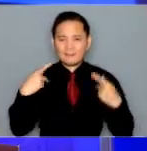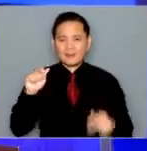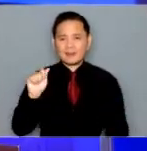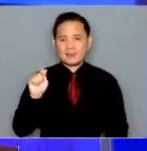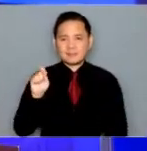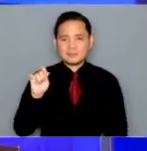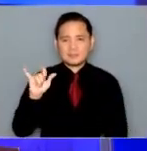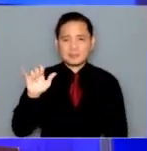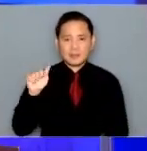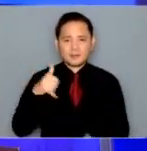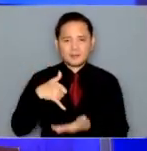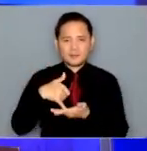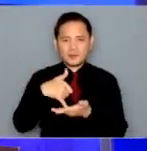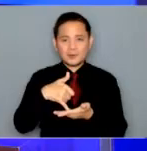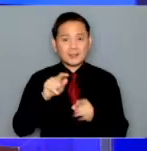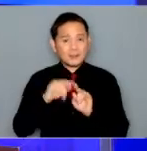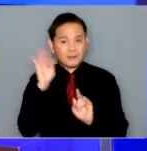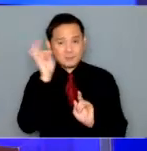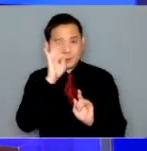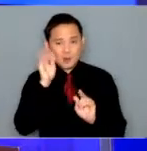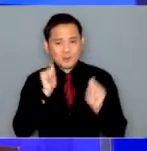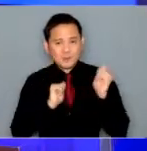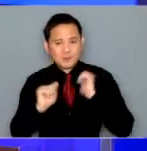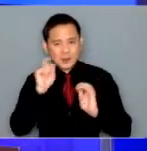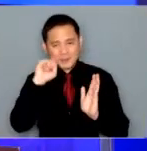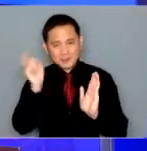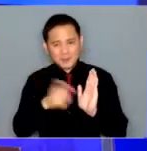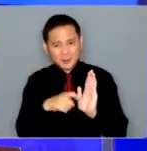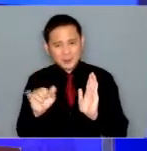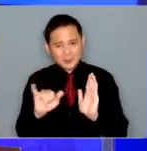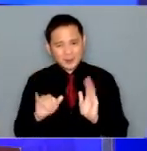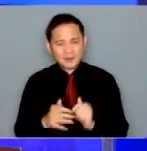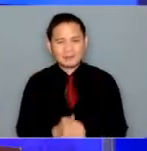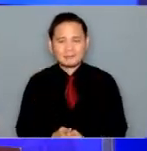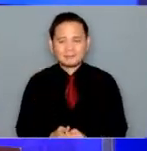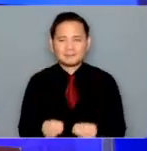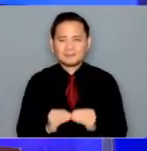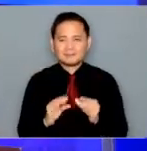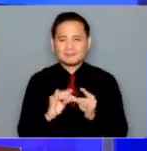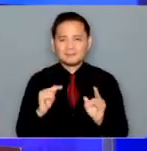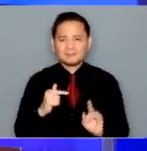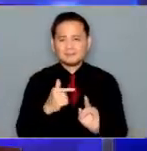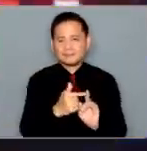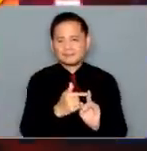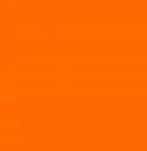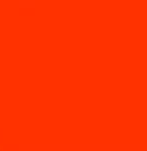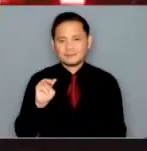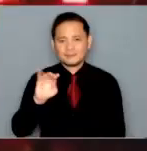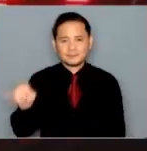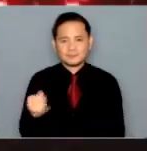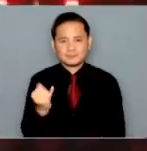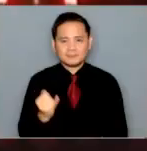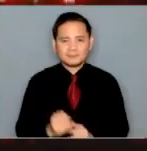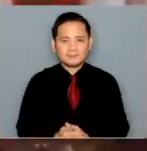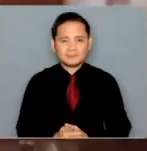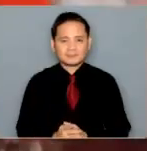Pinoy celebrities din ang pinarangalan. Nasa frontline po ng balitang yan, si MJ Marfori.